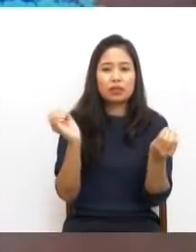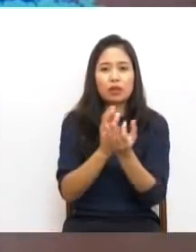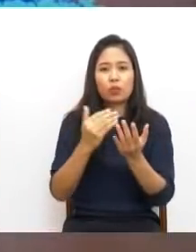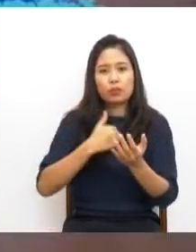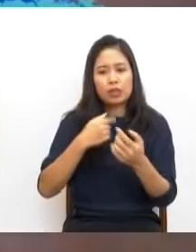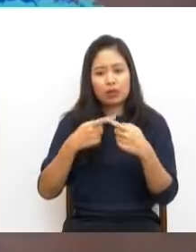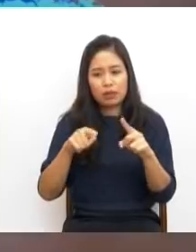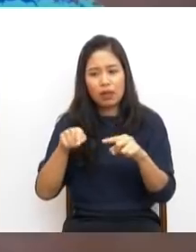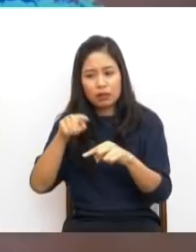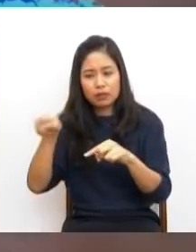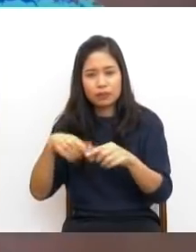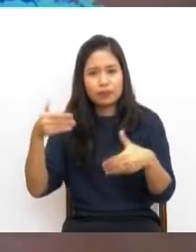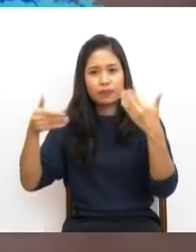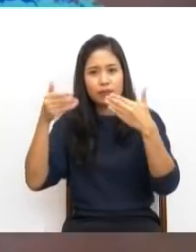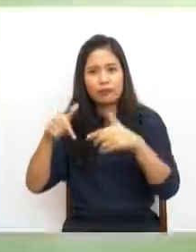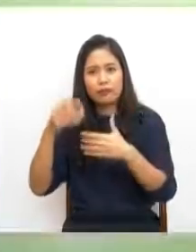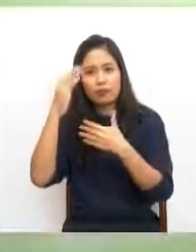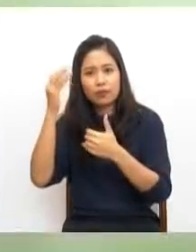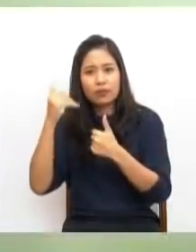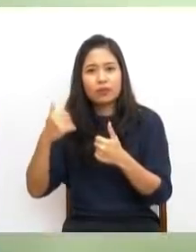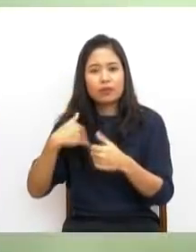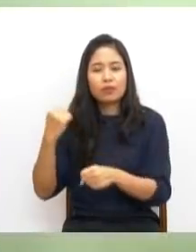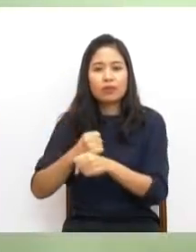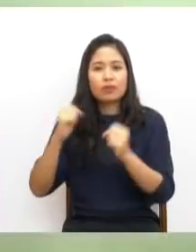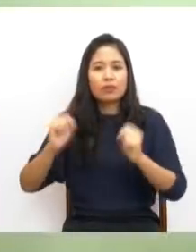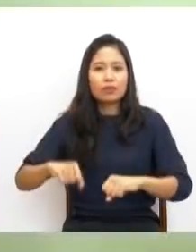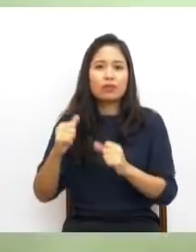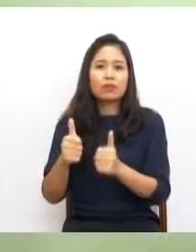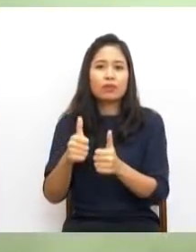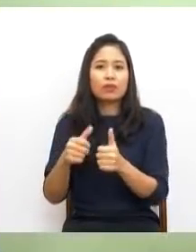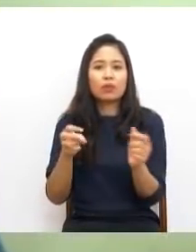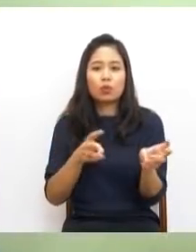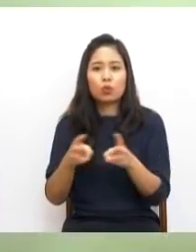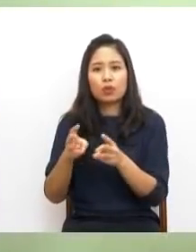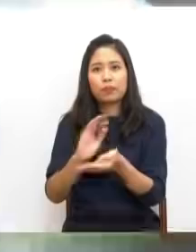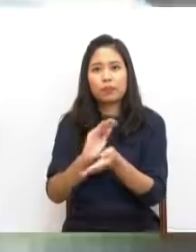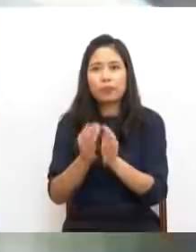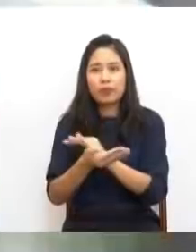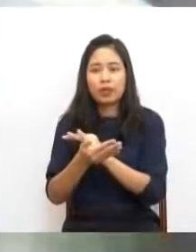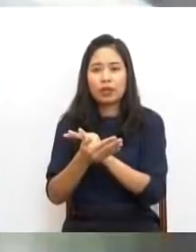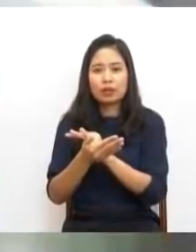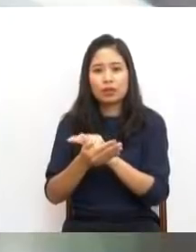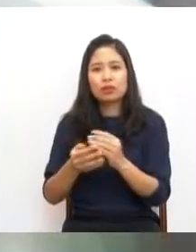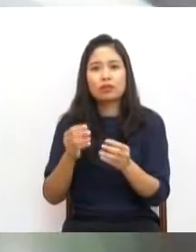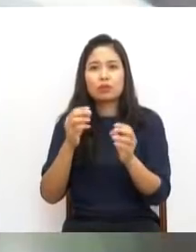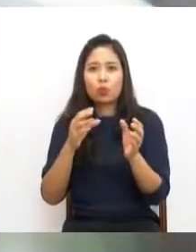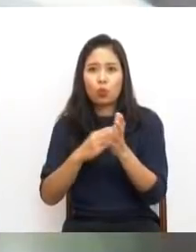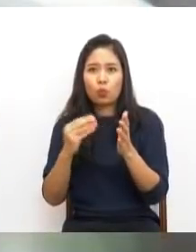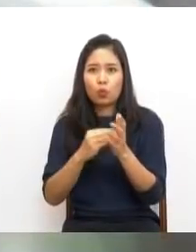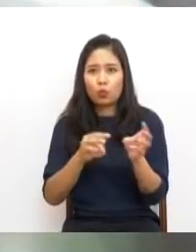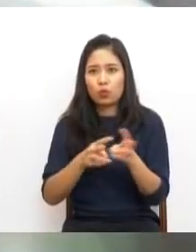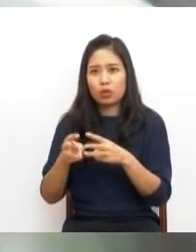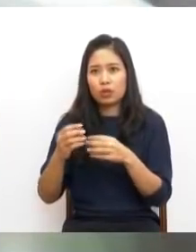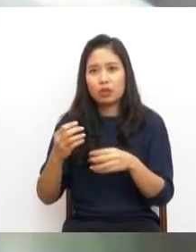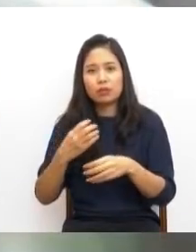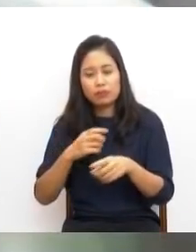บบจริงๆแล้วก็เหมือนกับบางคนก็อาจจะแบบโอ้ไม่อยากจะเรียนไม่อยากจะรู้ฉันยังใช้ชีวิตตัวเองไม่ได้เลยอะไรเงี้ยแต่ว่าทุกคนก็มีใจที่